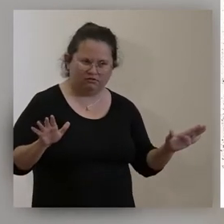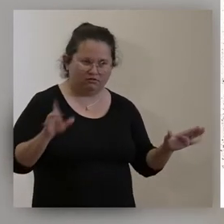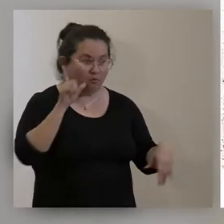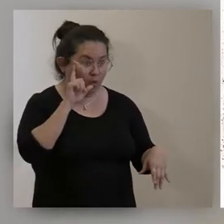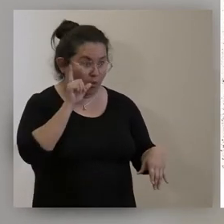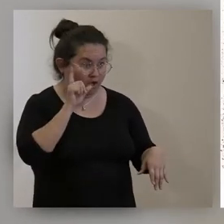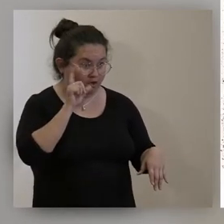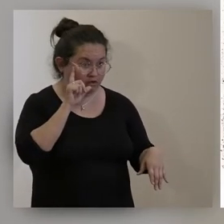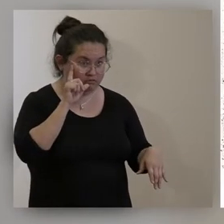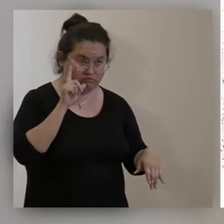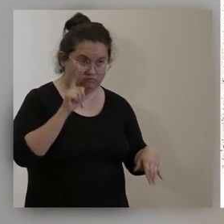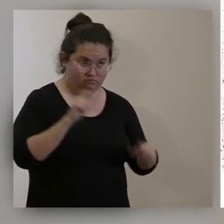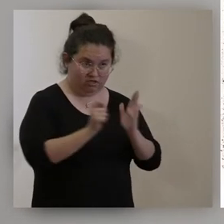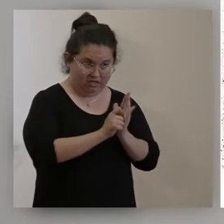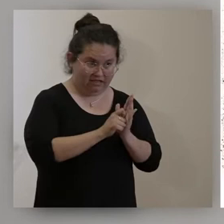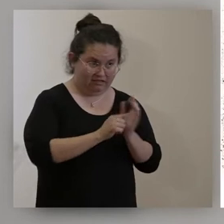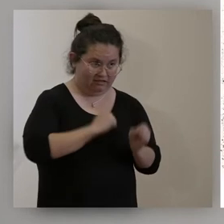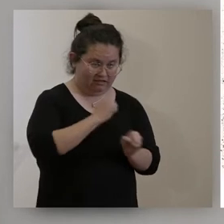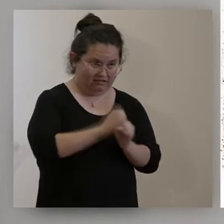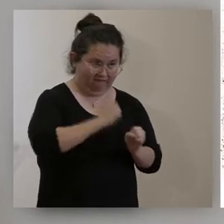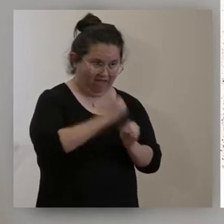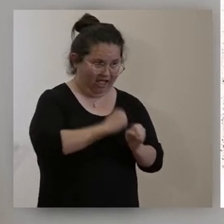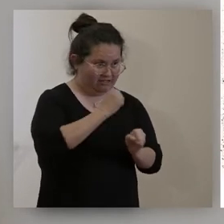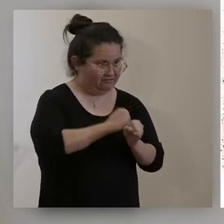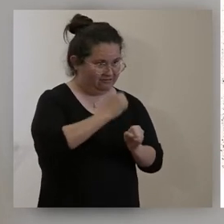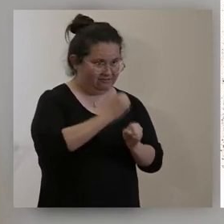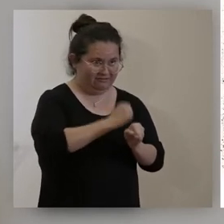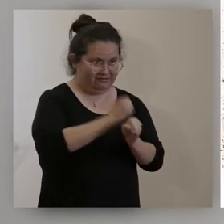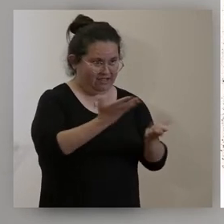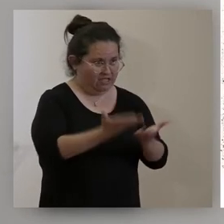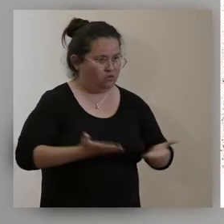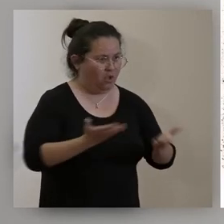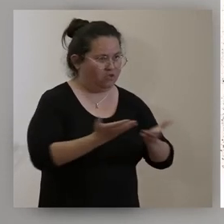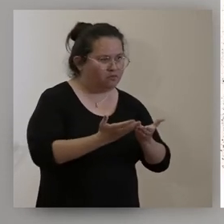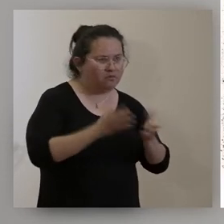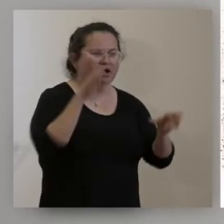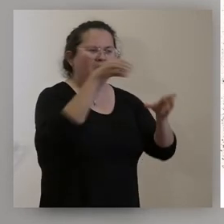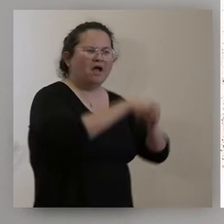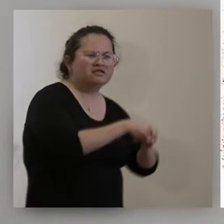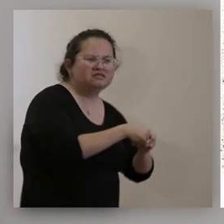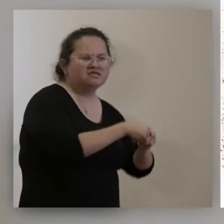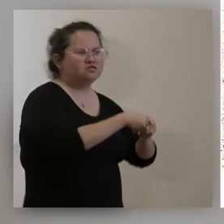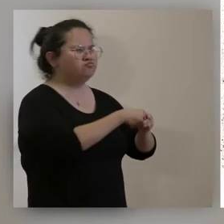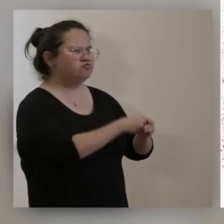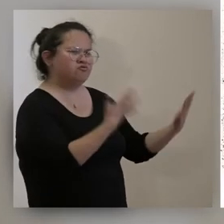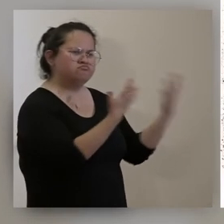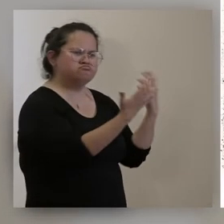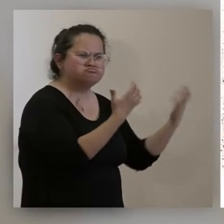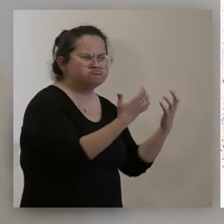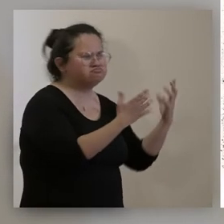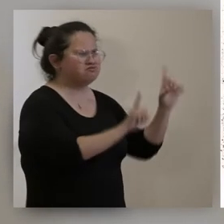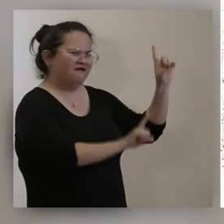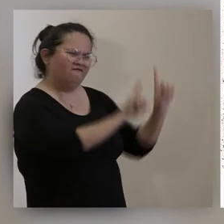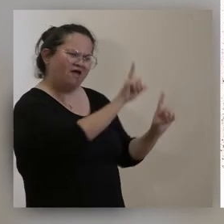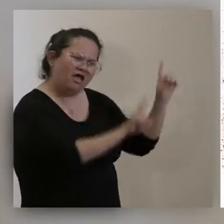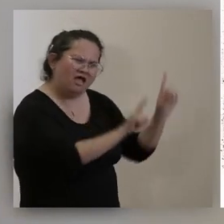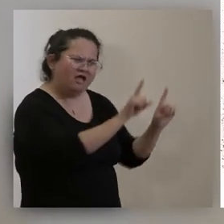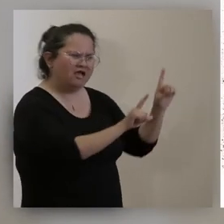travail. Il n'est pas dans une cérémonie d'apparat dans lequel on le